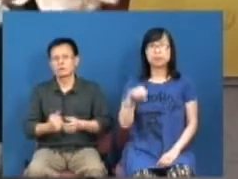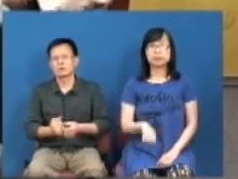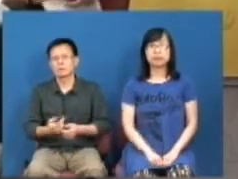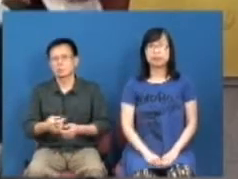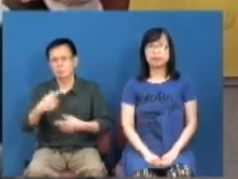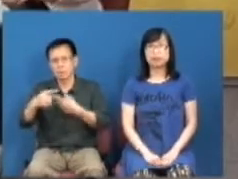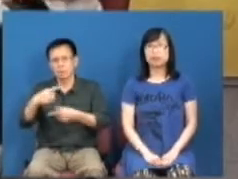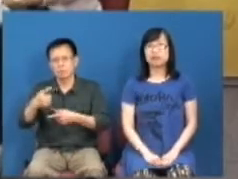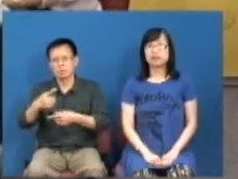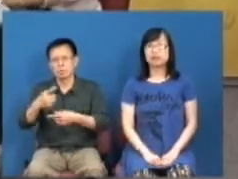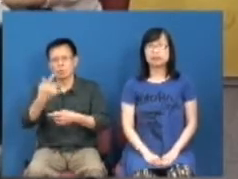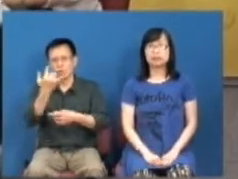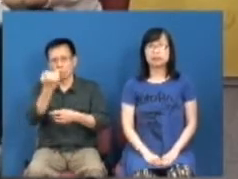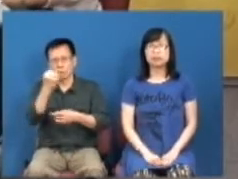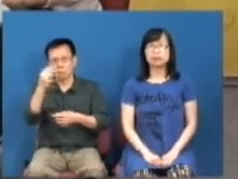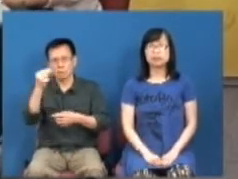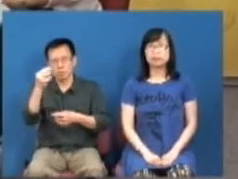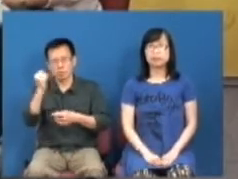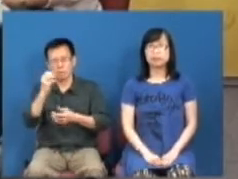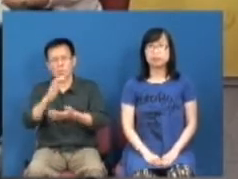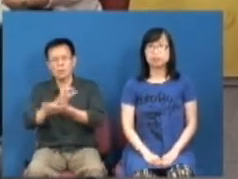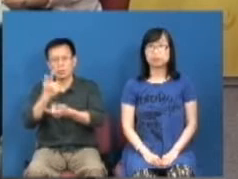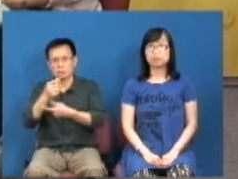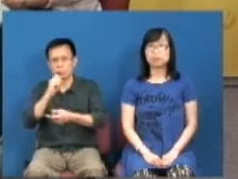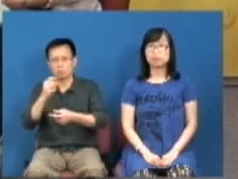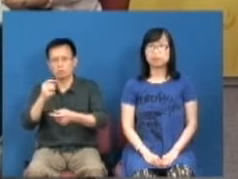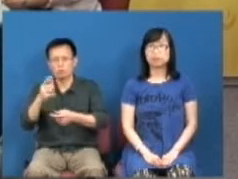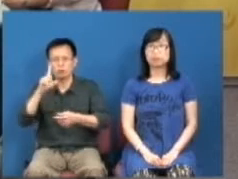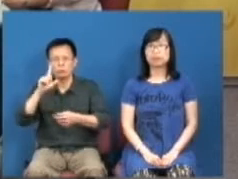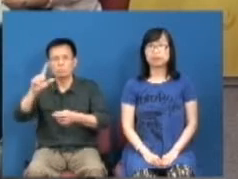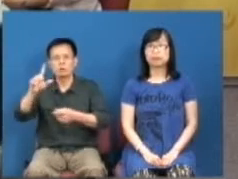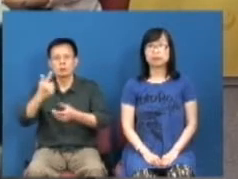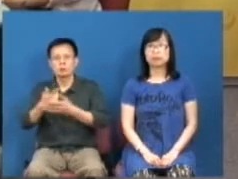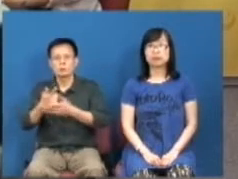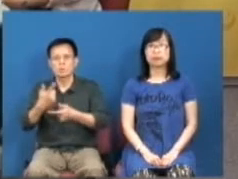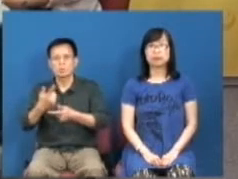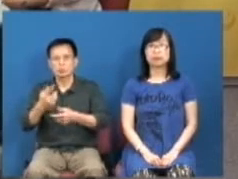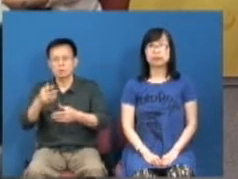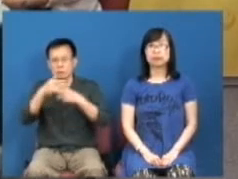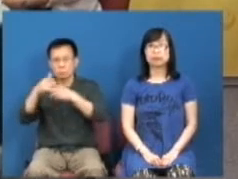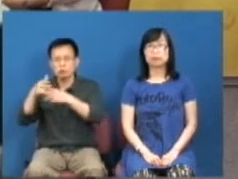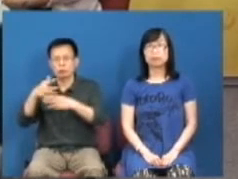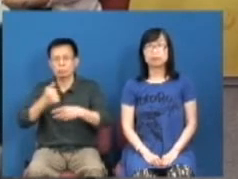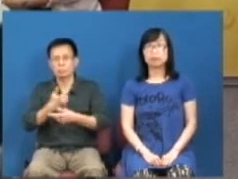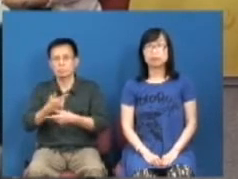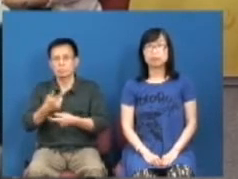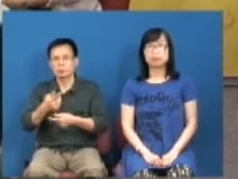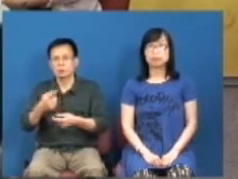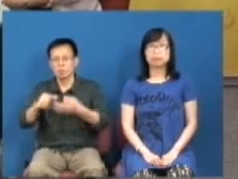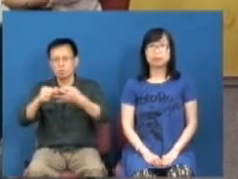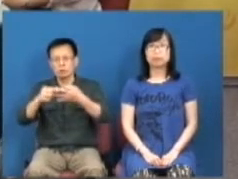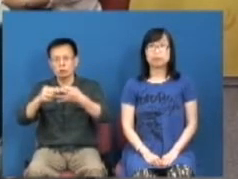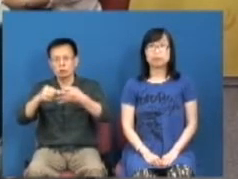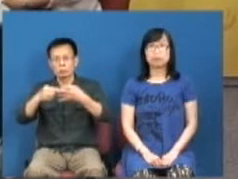埋六七十年代亦都有好多出名嘅導演，譬如可能張徹啊嗰啲，都係著名係